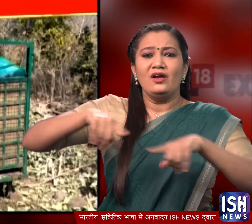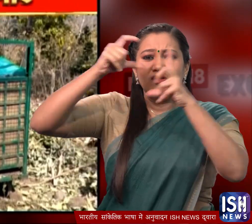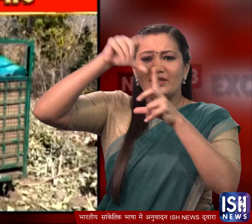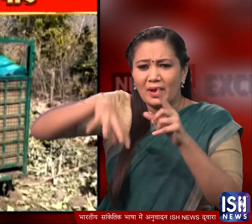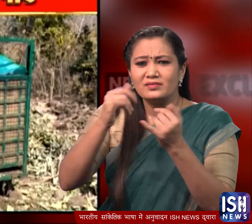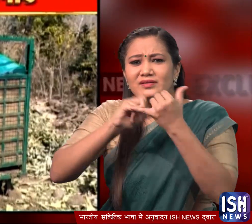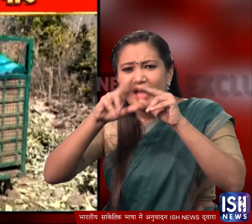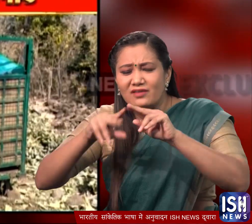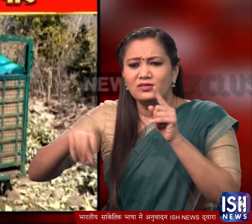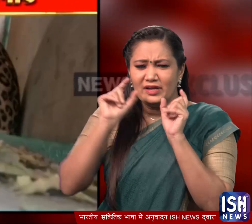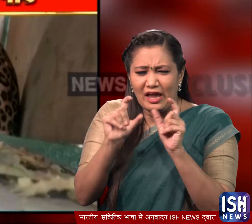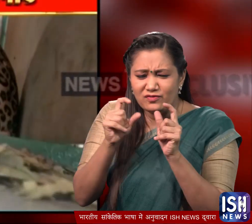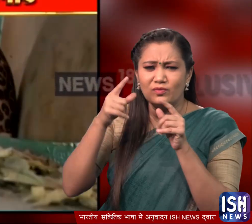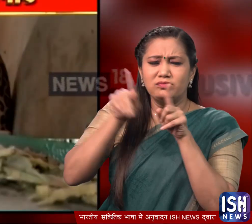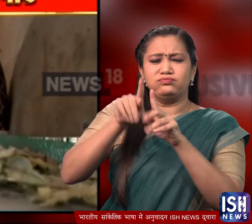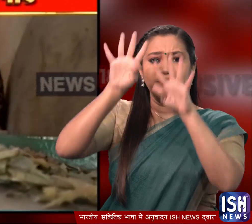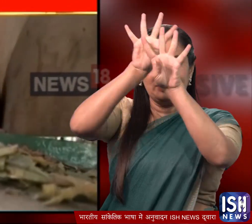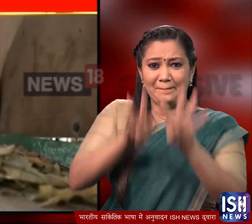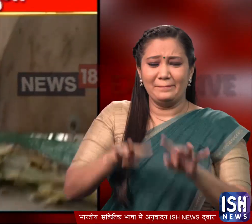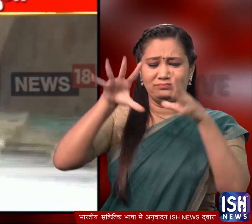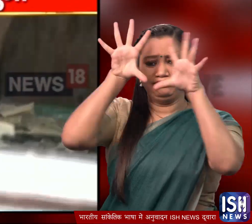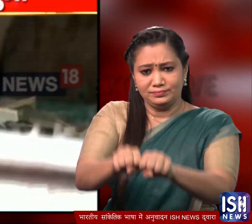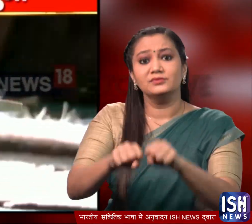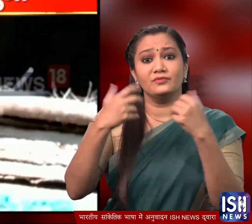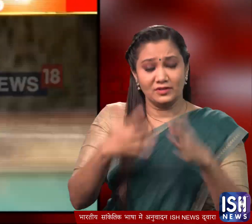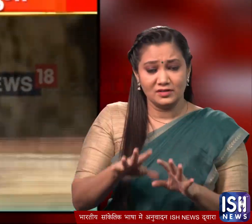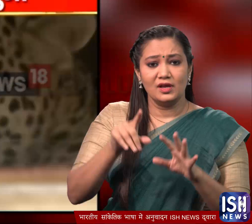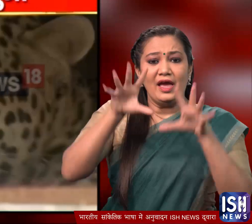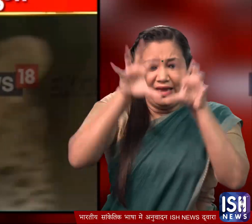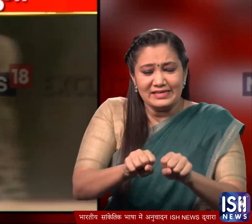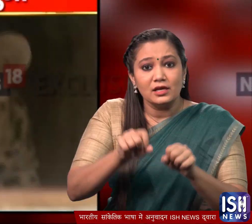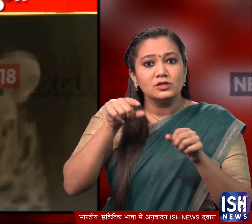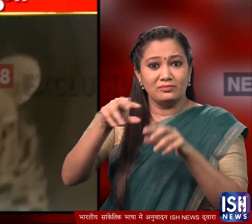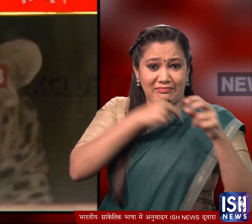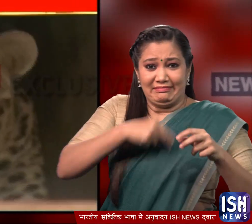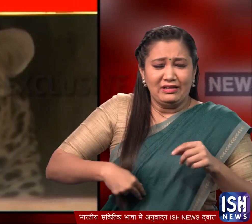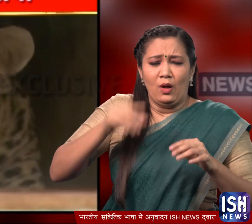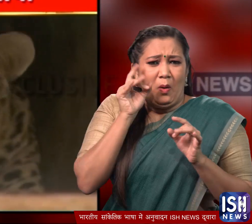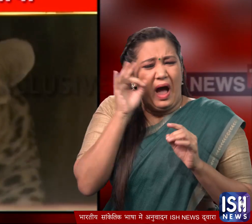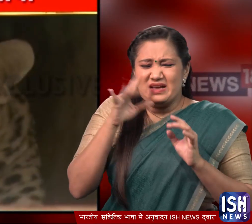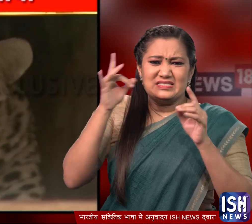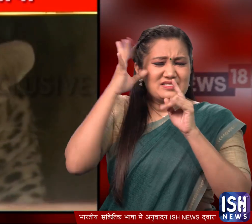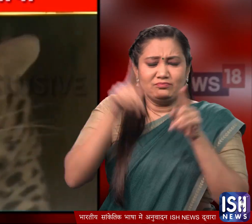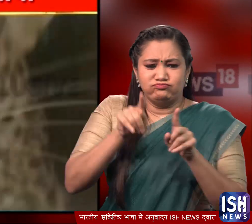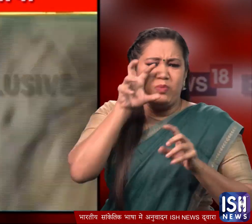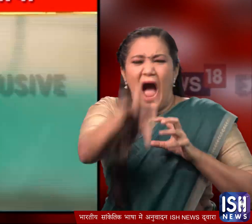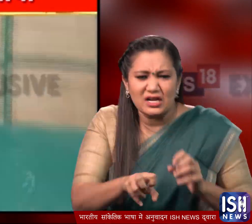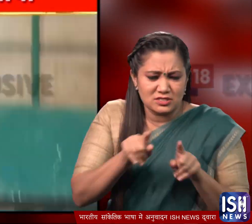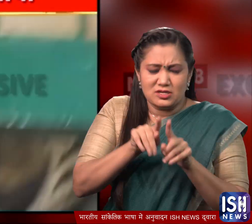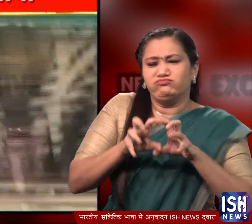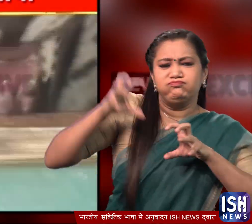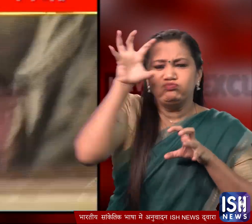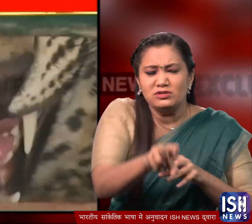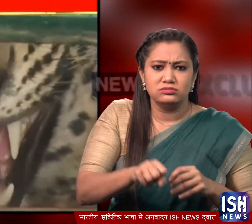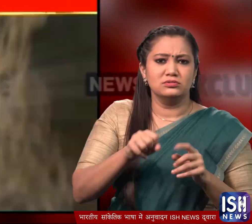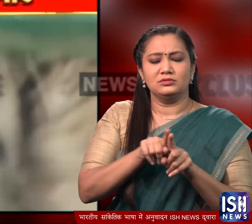जिसे वन विभाग के कुछ कर्मचारियों ने होशियारी से काम लेते हुए पिंजरे में पकड़ लिया। कैद में आते ही तेंदुआ गुस्से से भर गया और वहीं से कर्मचारियों पर हमले